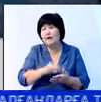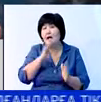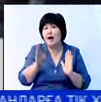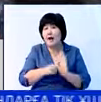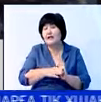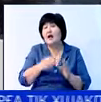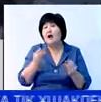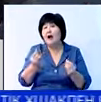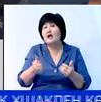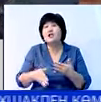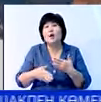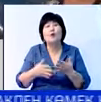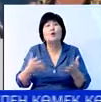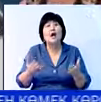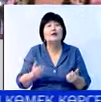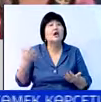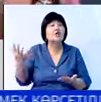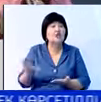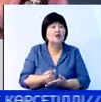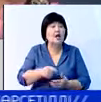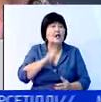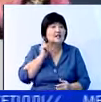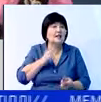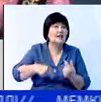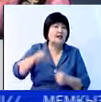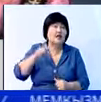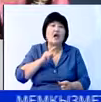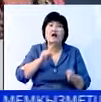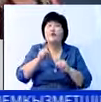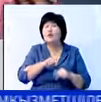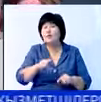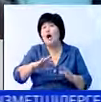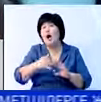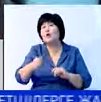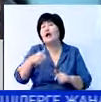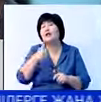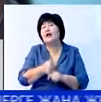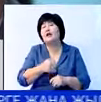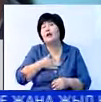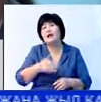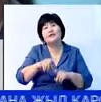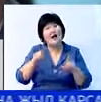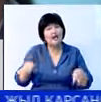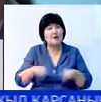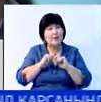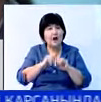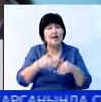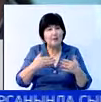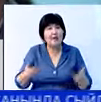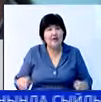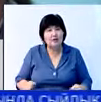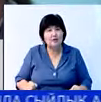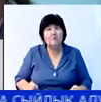аясында қаржылай қолдау алып жетістікке жеткен жас кәсіпкерлер форум барысында аудан әкімінің алғыс хатымен марапатталды.